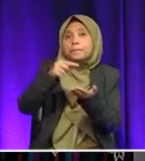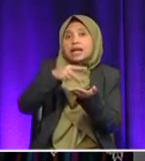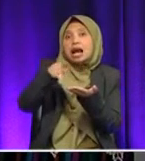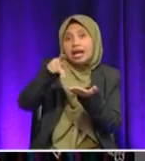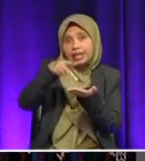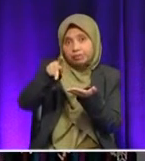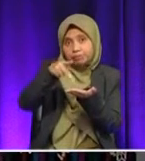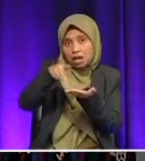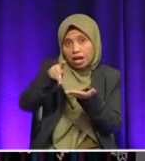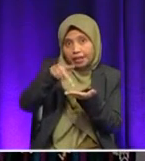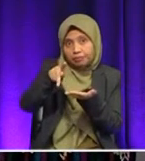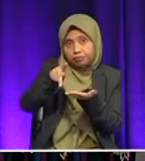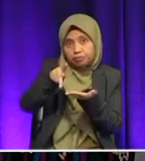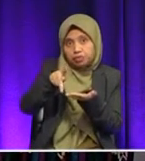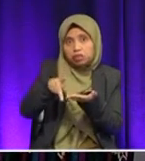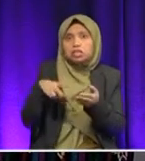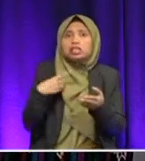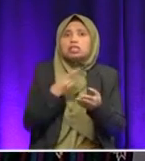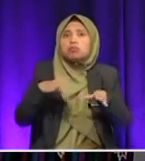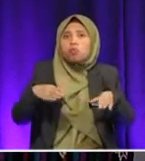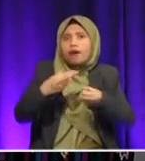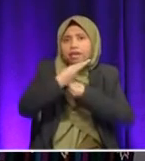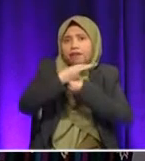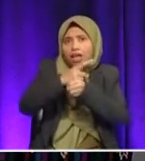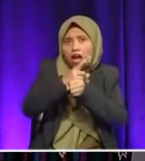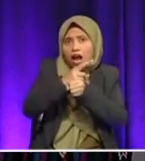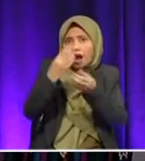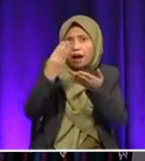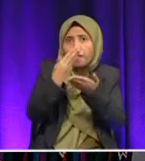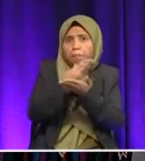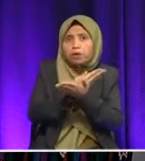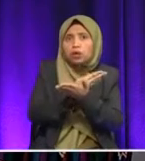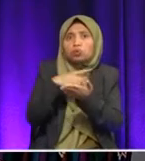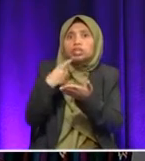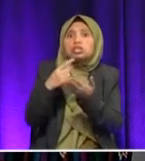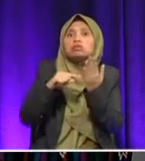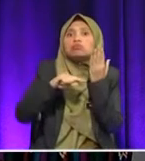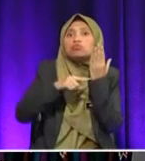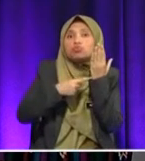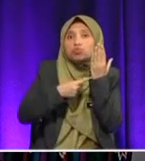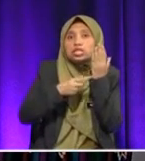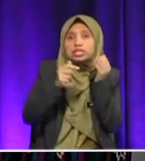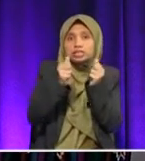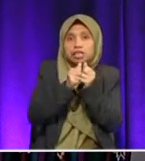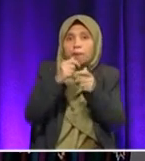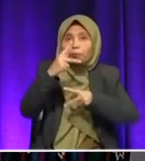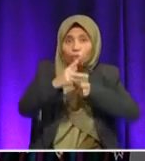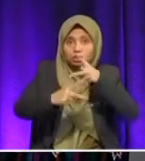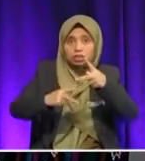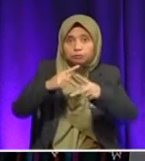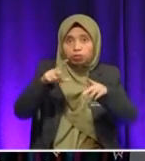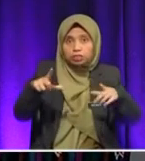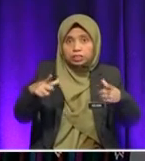kandhusta pakaiannya maknanya Ketebak joknya BKN fashion barulah kita boleh mulut kan dengan proses-proses lain